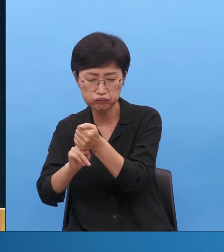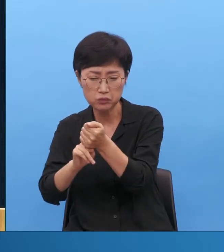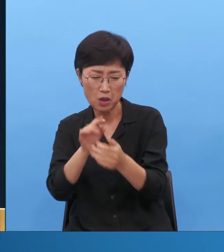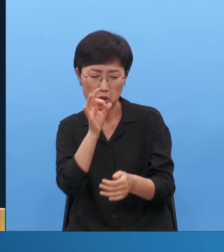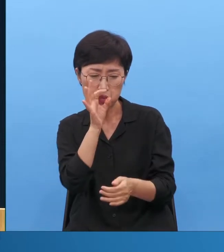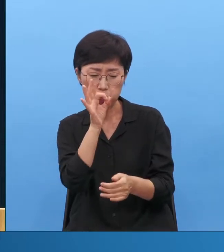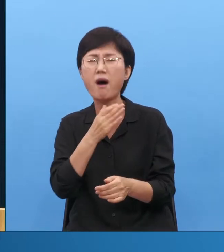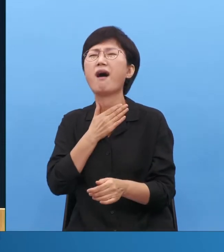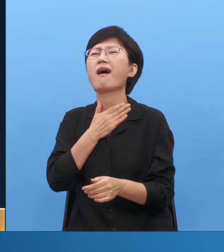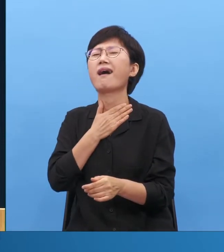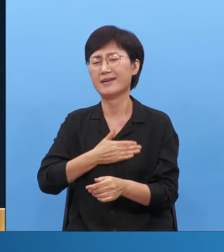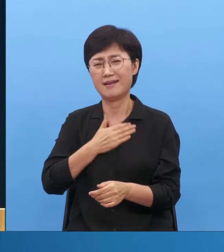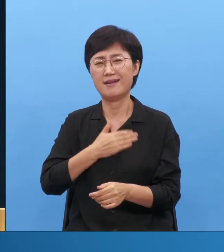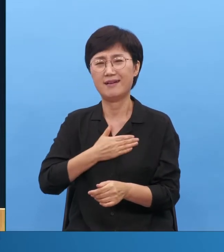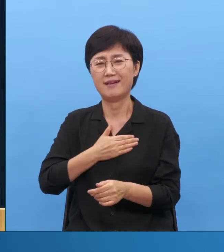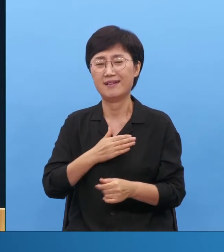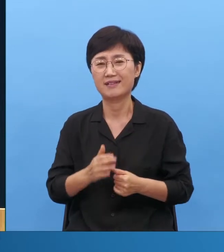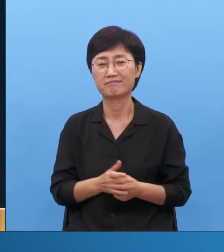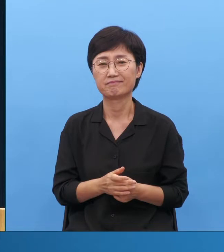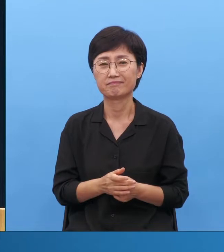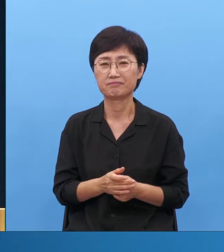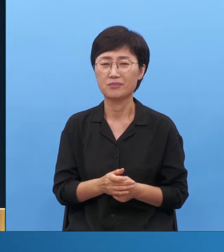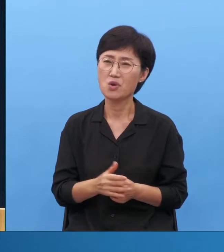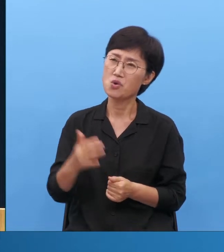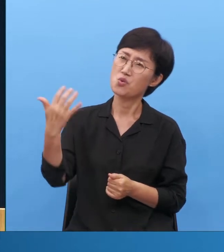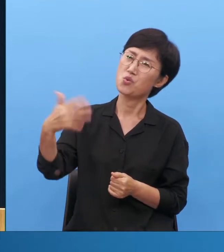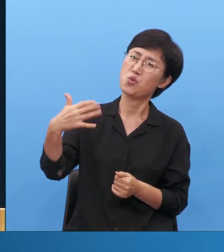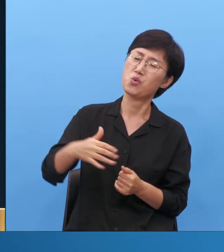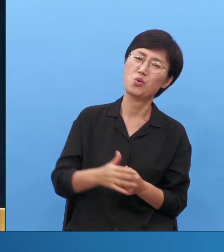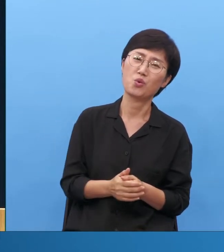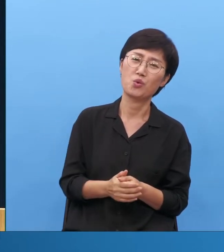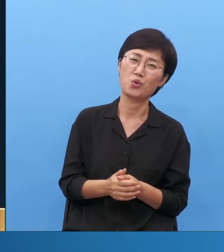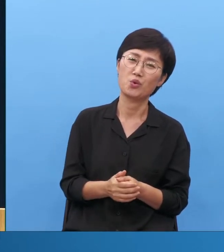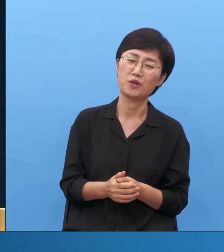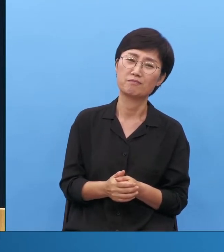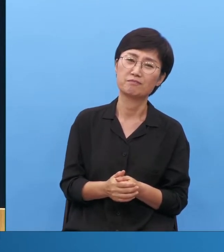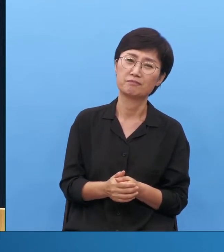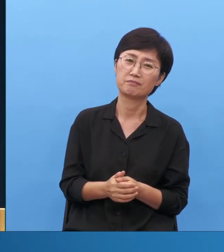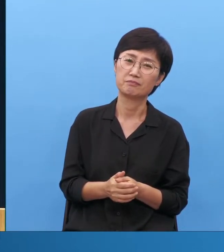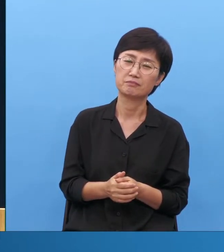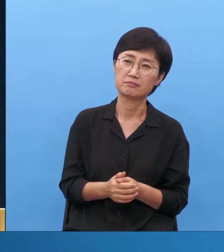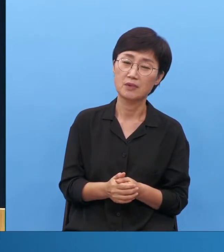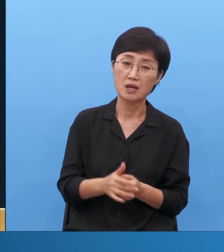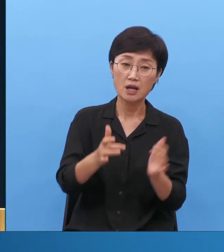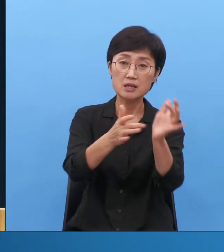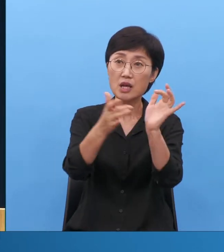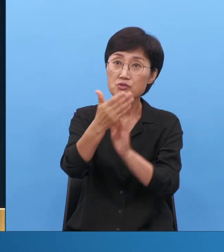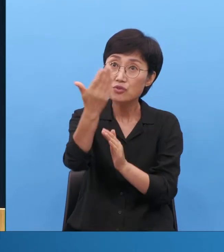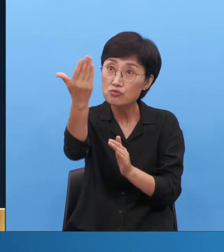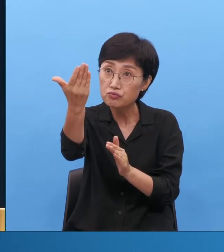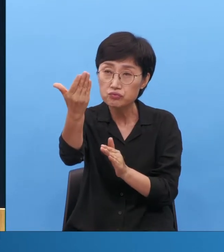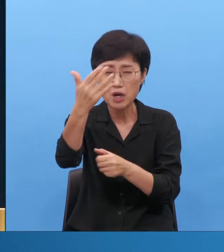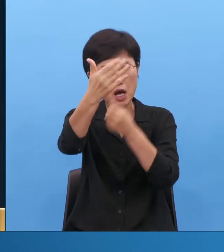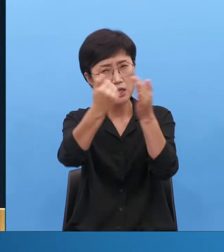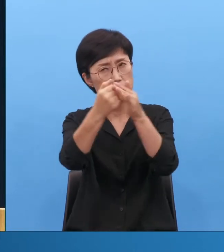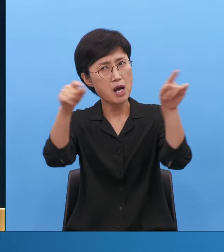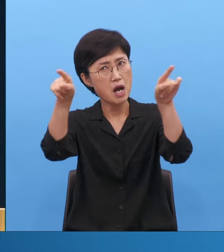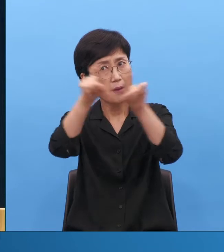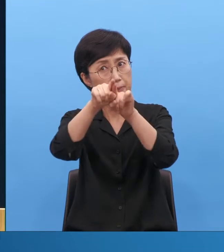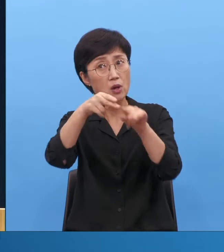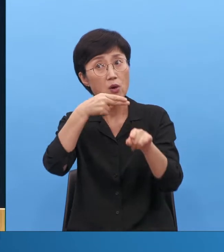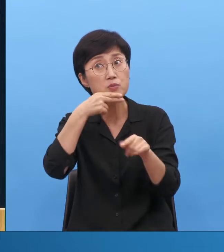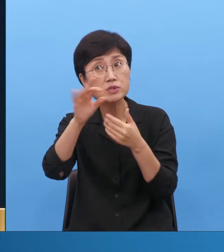teacher come from God, for no one can do these signs that you do unless God 대단한 is with him. 칭찬이죠. What an amazing compliment. 하나님이 함께하지 않으면 이런 표적들이 나타날